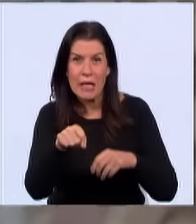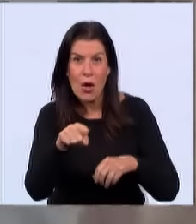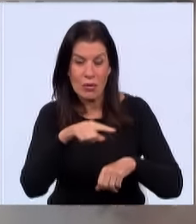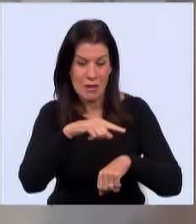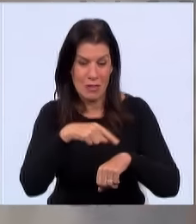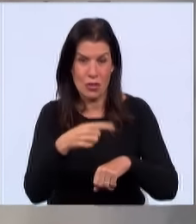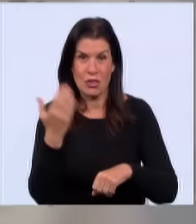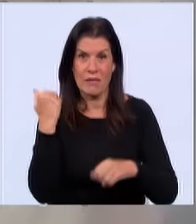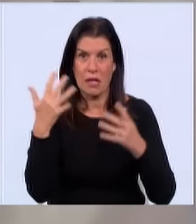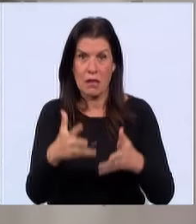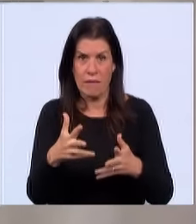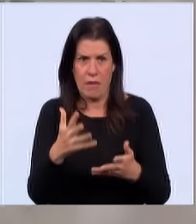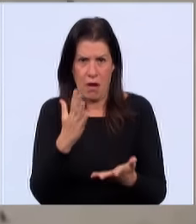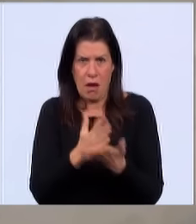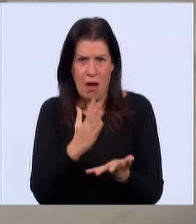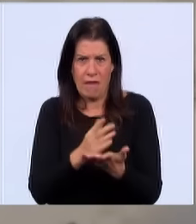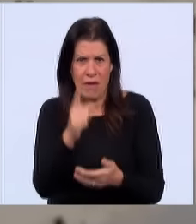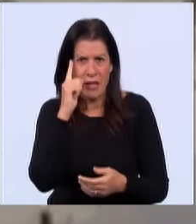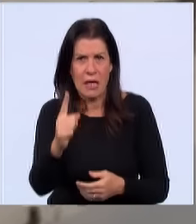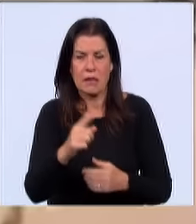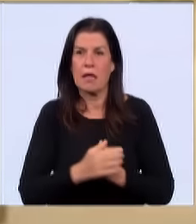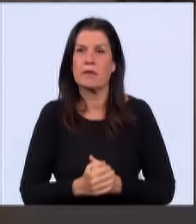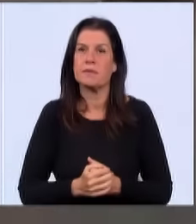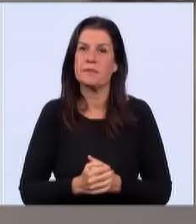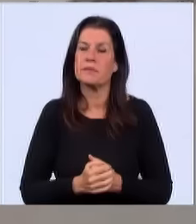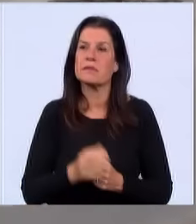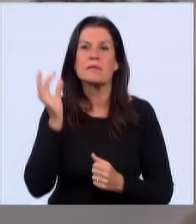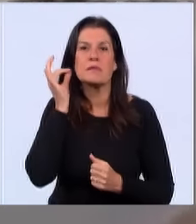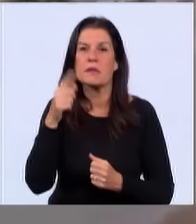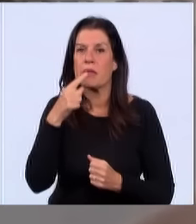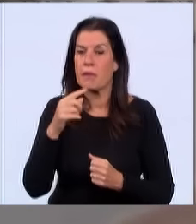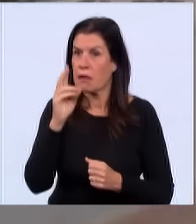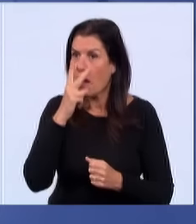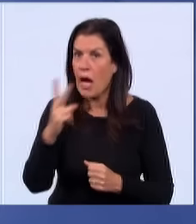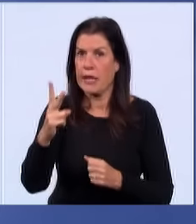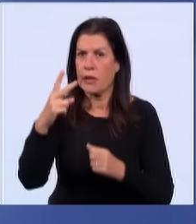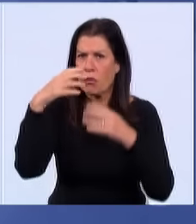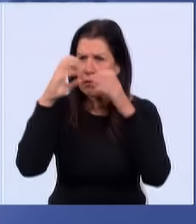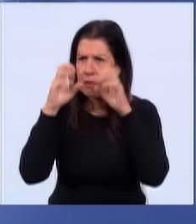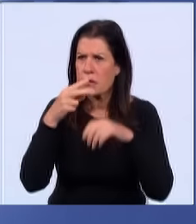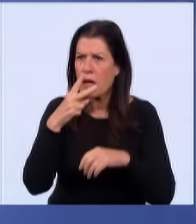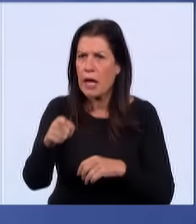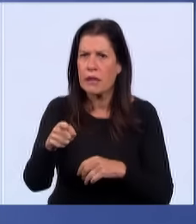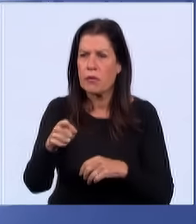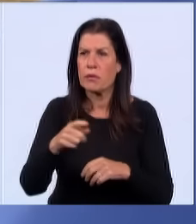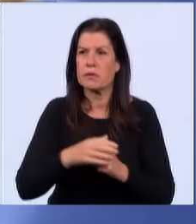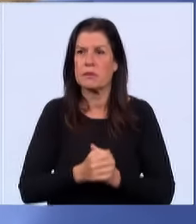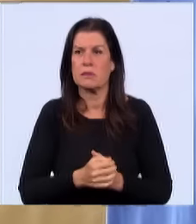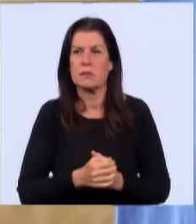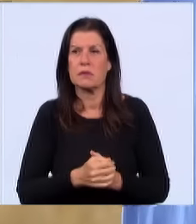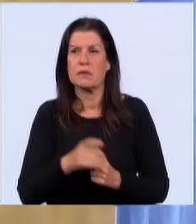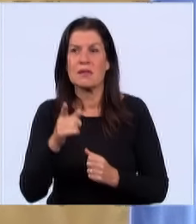לראות במצלמות של התצפיות, ואז הגיע למצב שאנחנו לא יכולים לתצפית. בנות שזעקו את